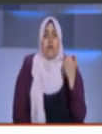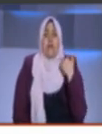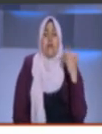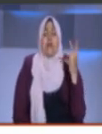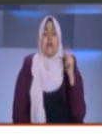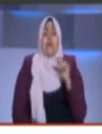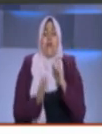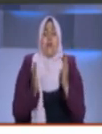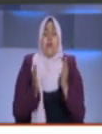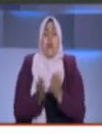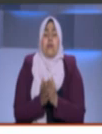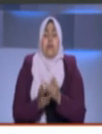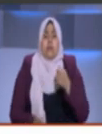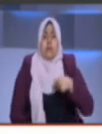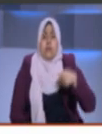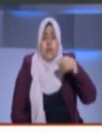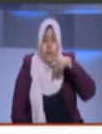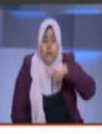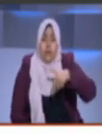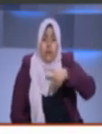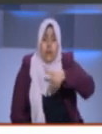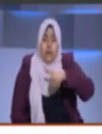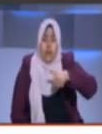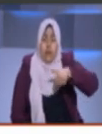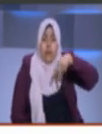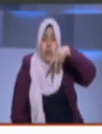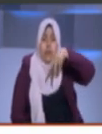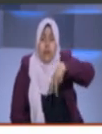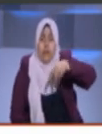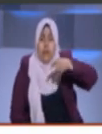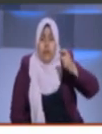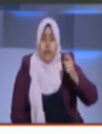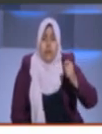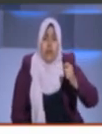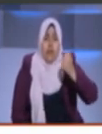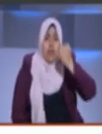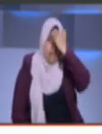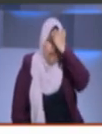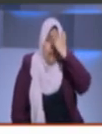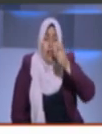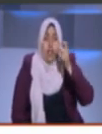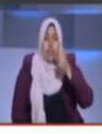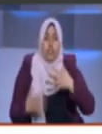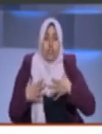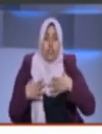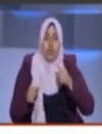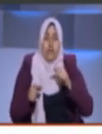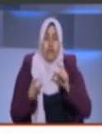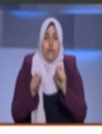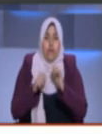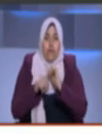171,000 حالة، وتم تسجيل أكثر من 660,000 حالة شفاء من هذا